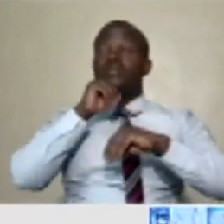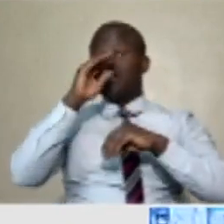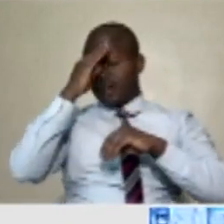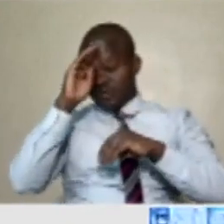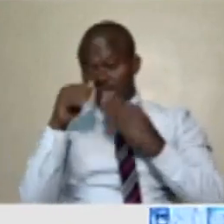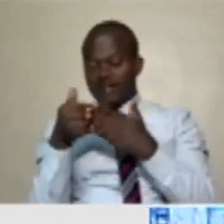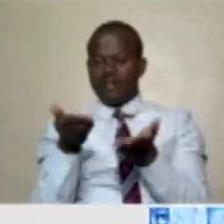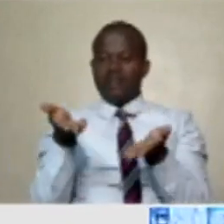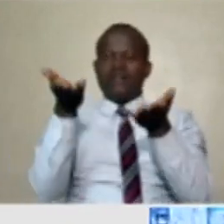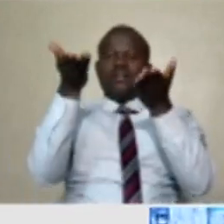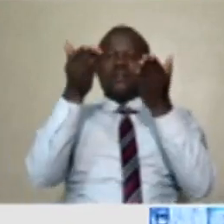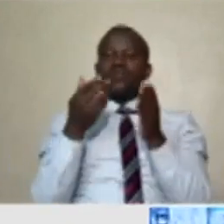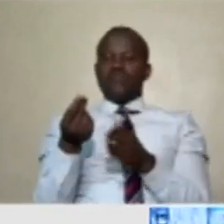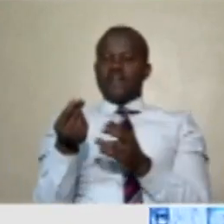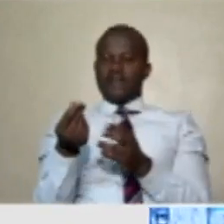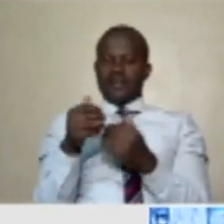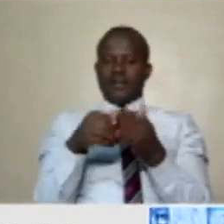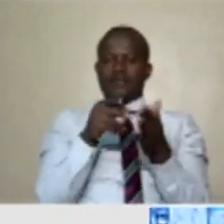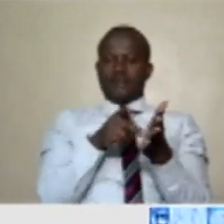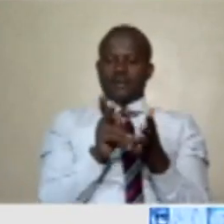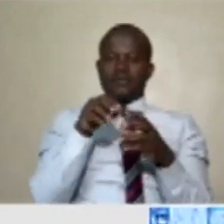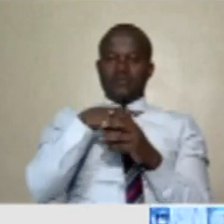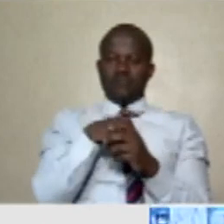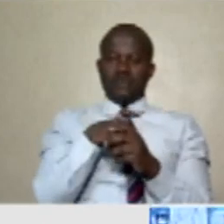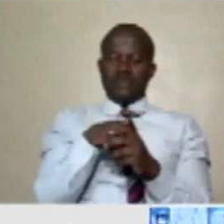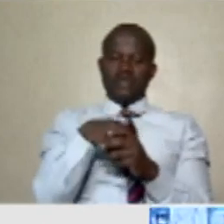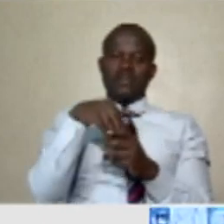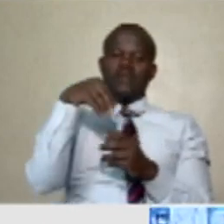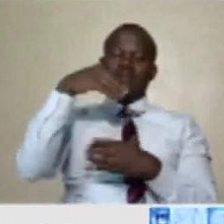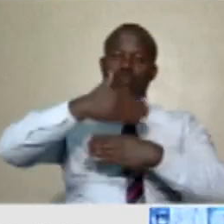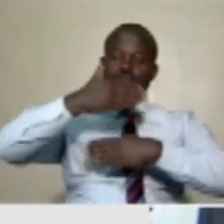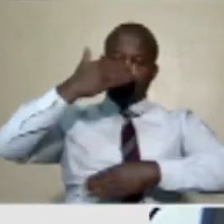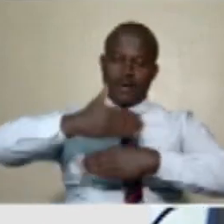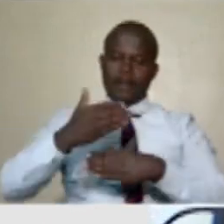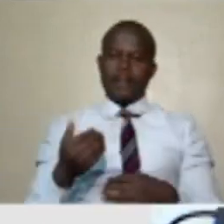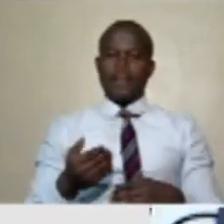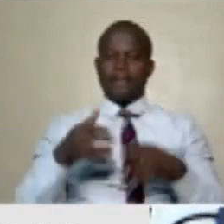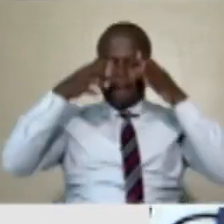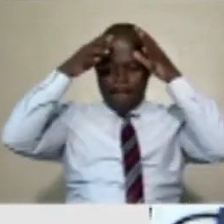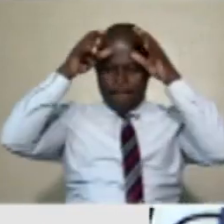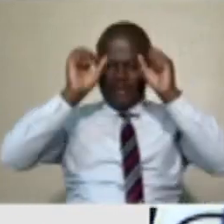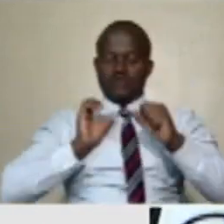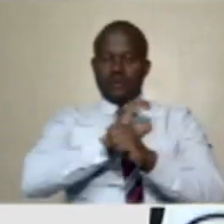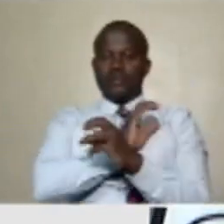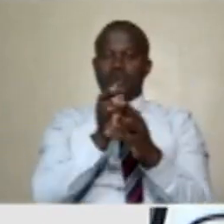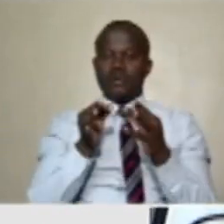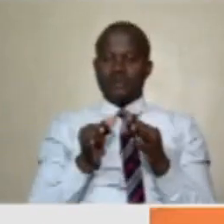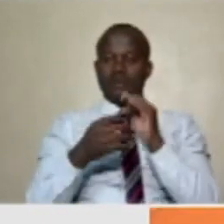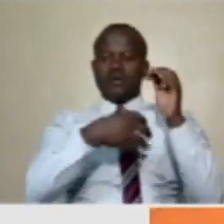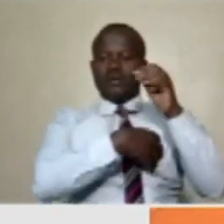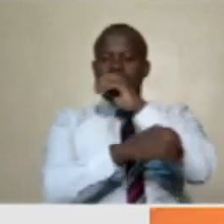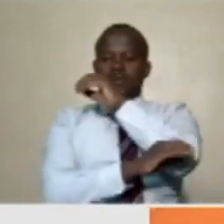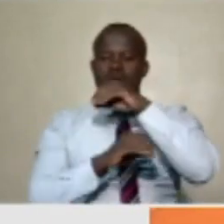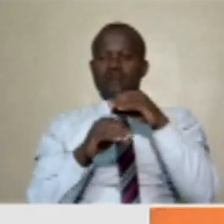ajya hejuru kuyo wishyuye muri custom icyo cyabakiza. Perezida wa komisiyo y'ingengo y'imari n'umutungo by'igihugu